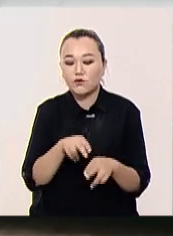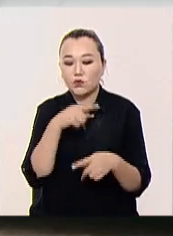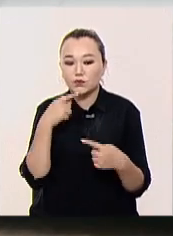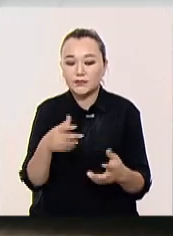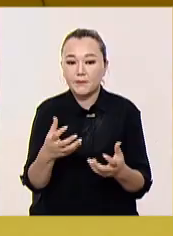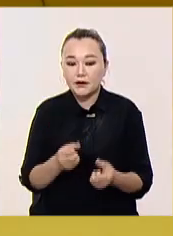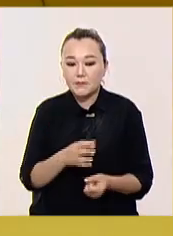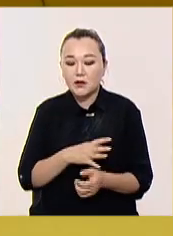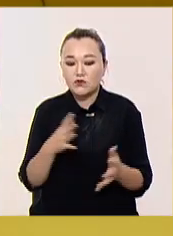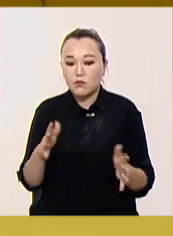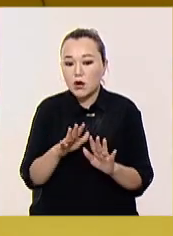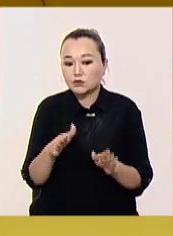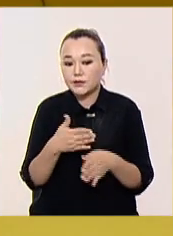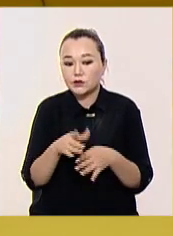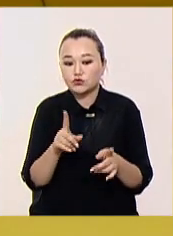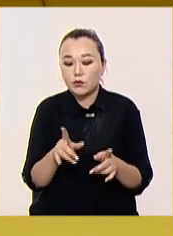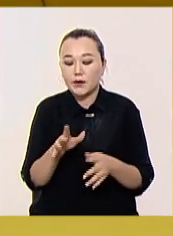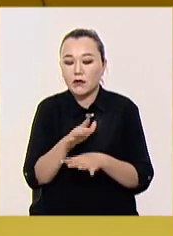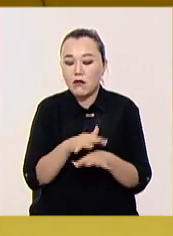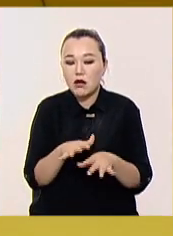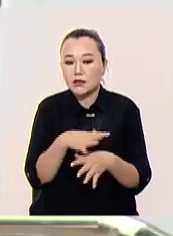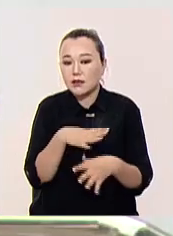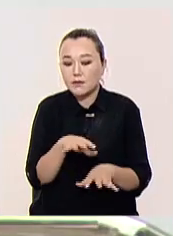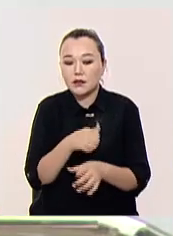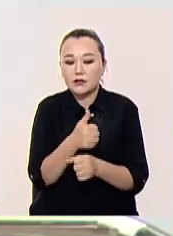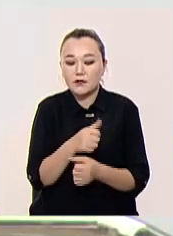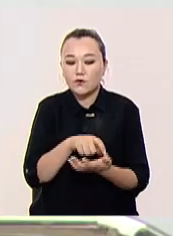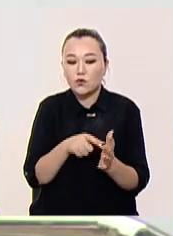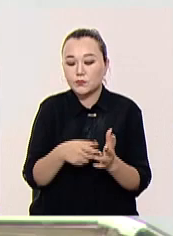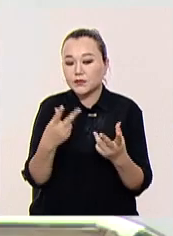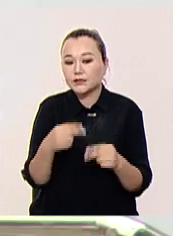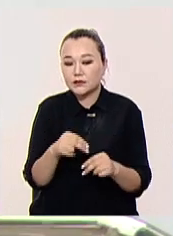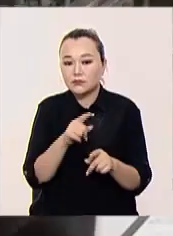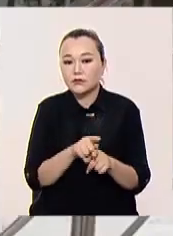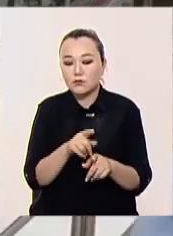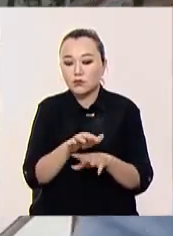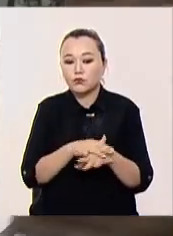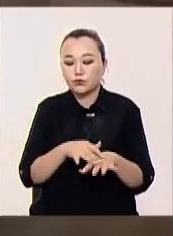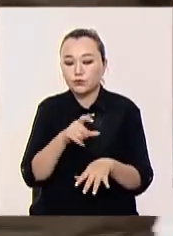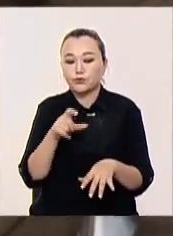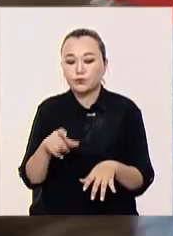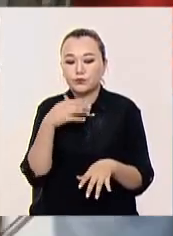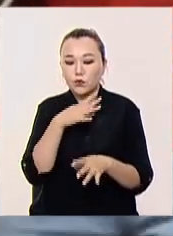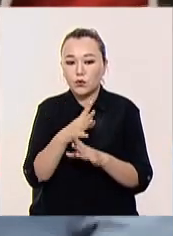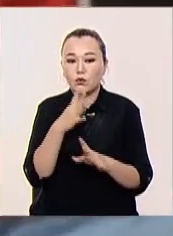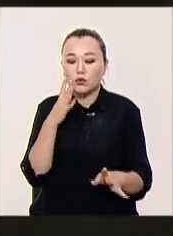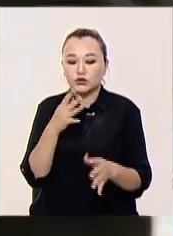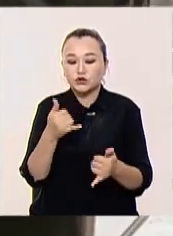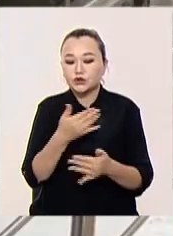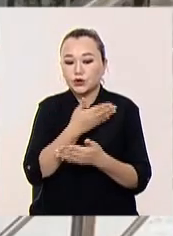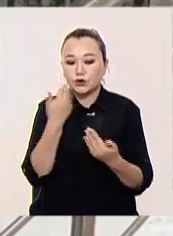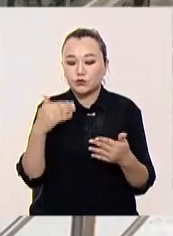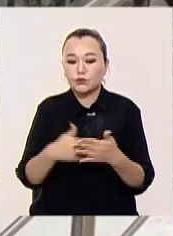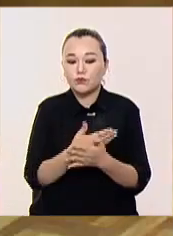в небольшом отделении, чтобы не создавать ажиотаж в главном корпусе, где и без того многолюдно. Сейчас там длинной очереди нет. Пока в